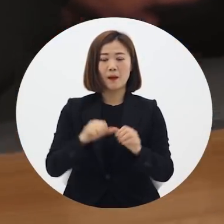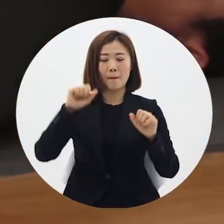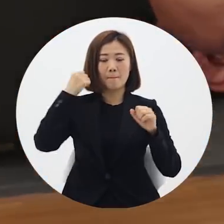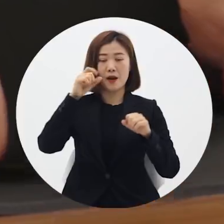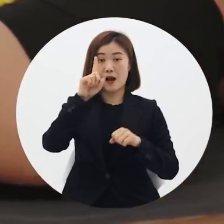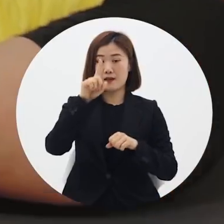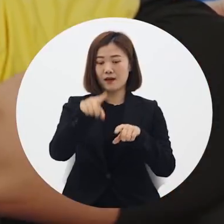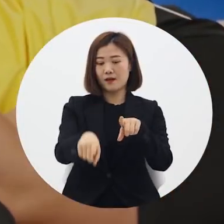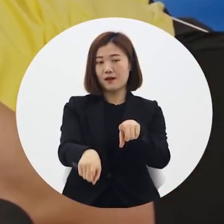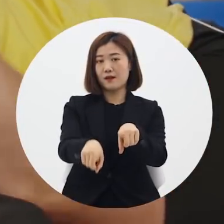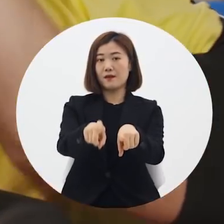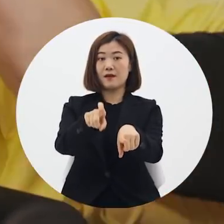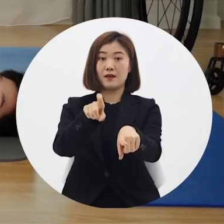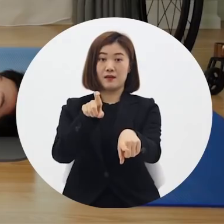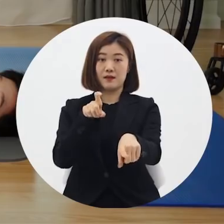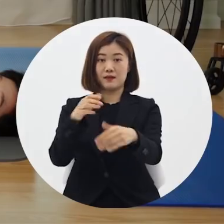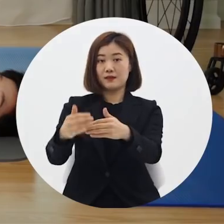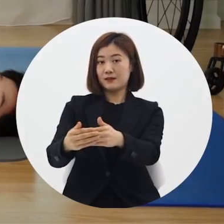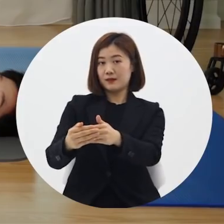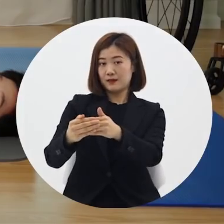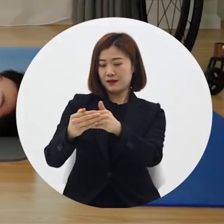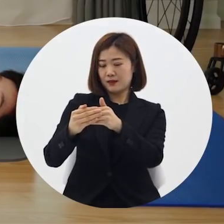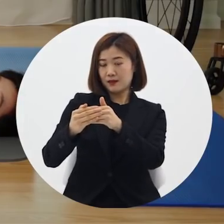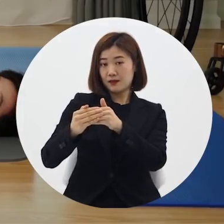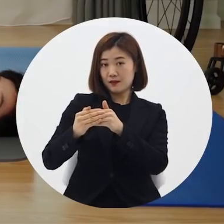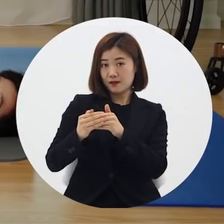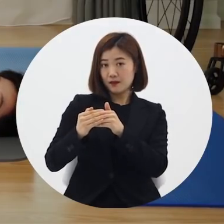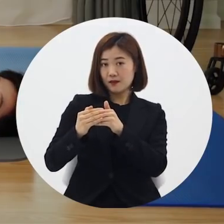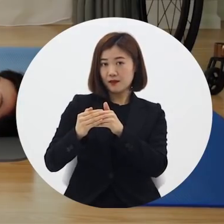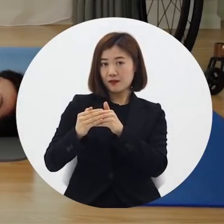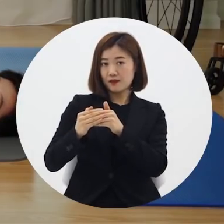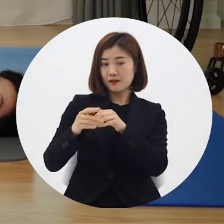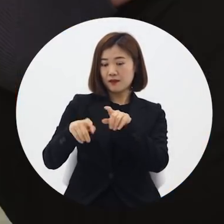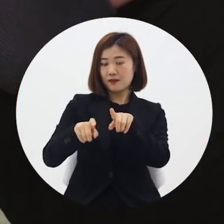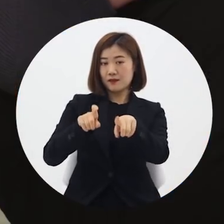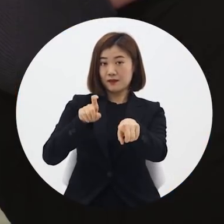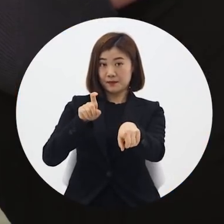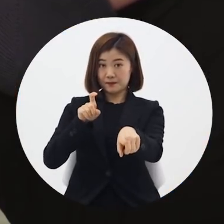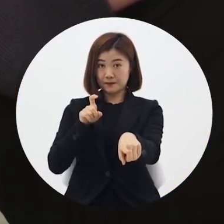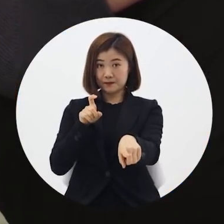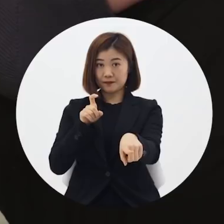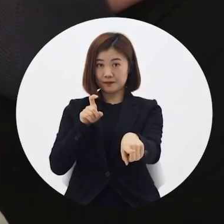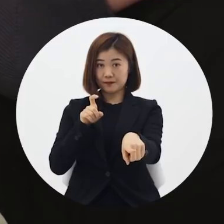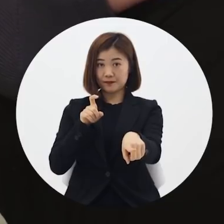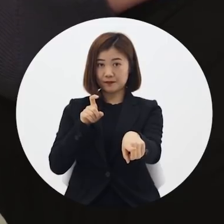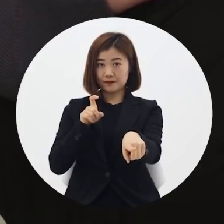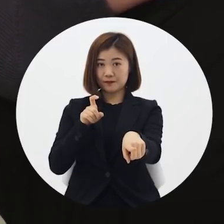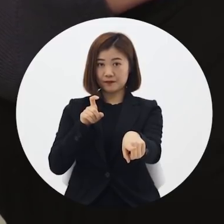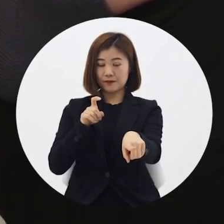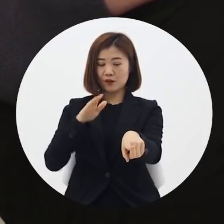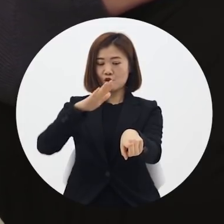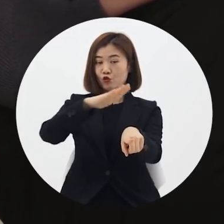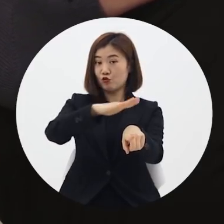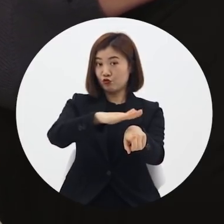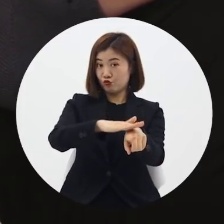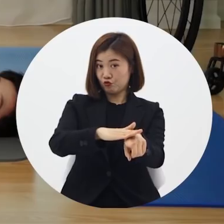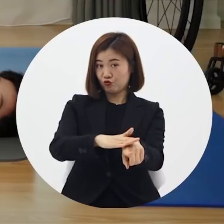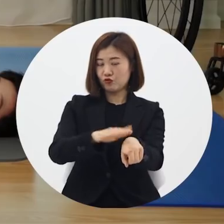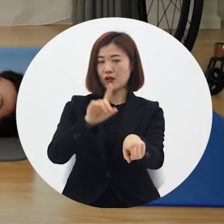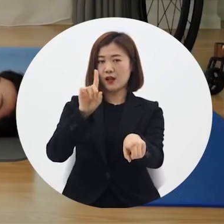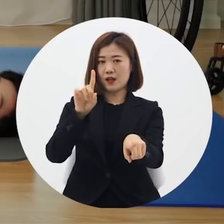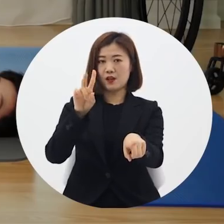다리를 잡아서 끝까지 올려주신 상태에서 보조자분이 누르신 상태에서